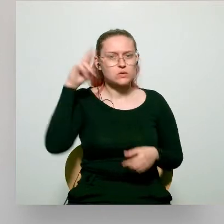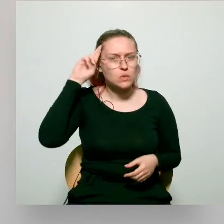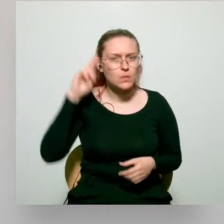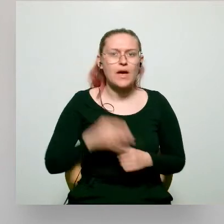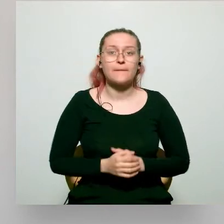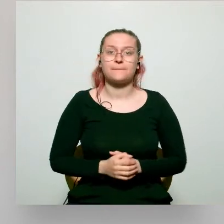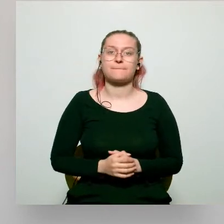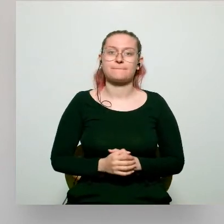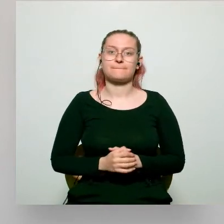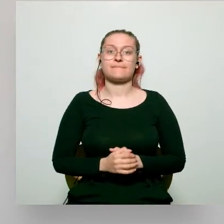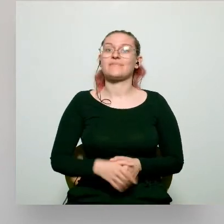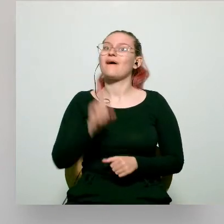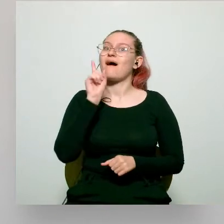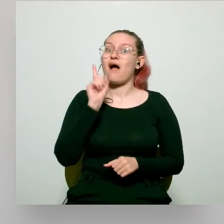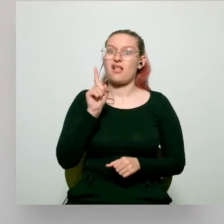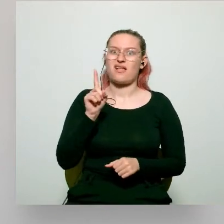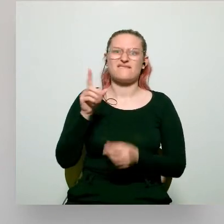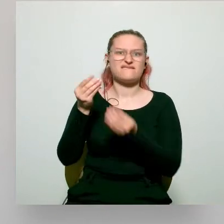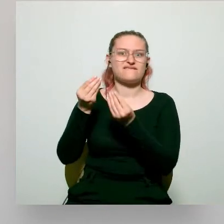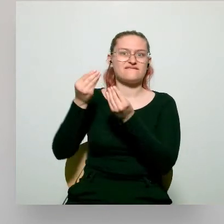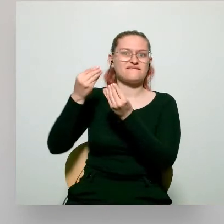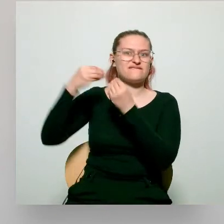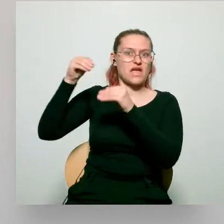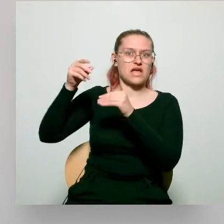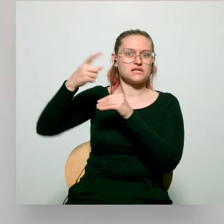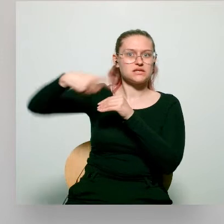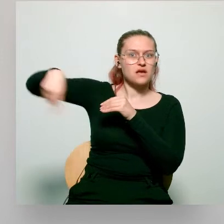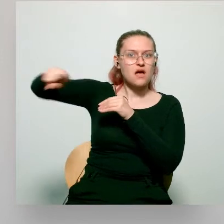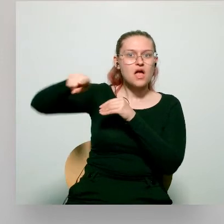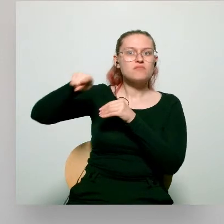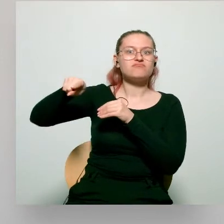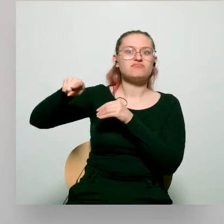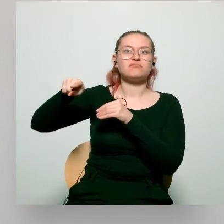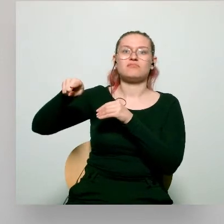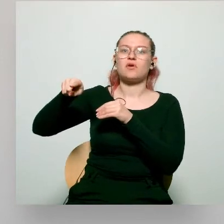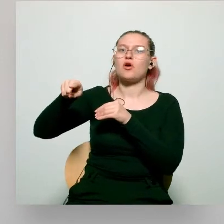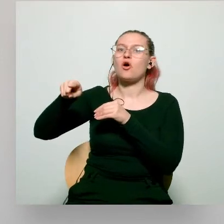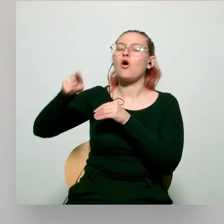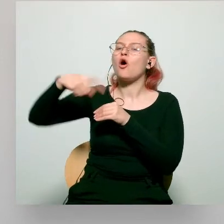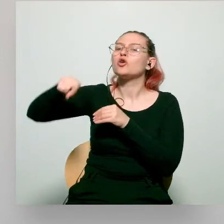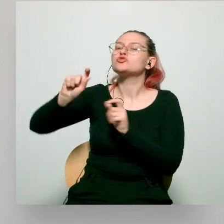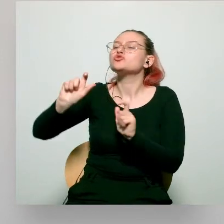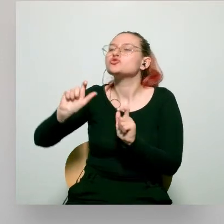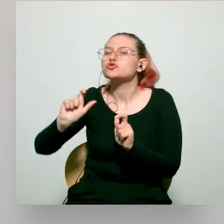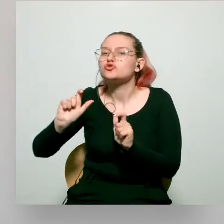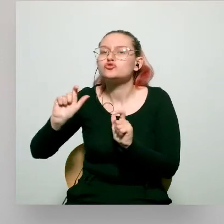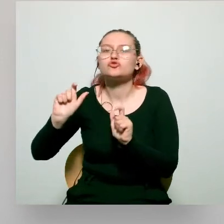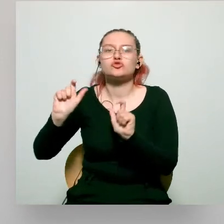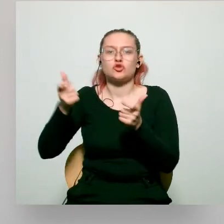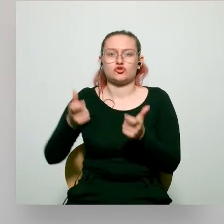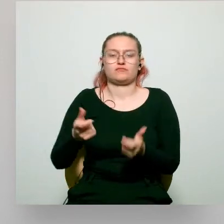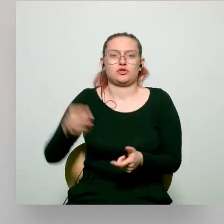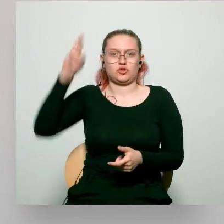ale wielu z nich odkrył dla siebie coś nowego w historii Ukrainy, coś z czym wcześniej